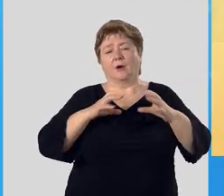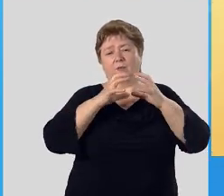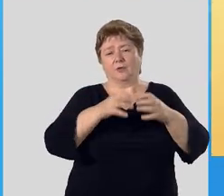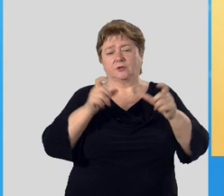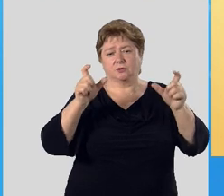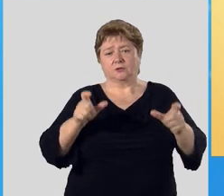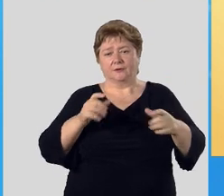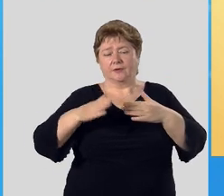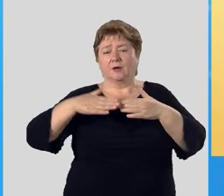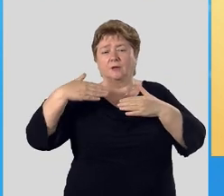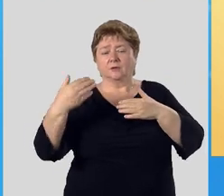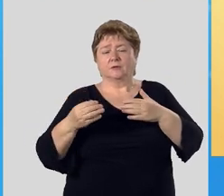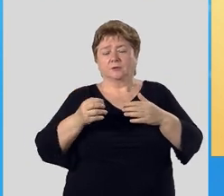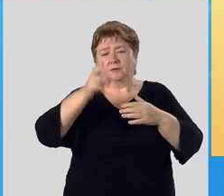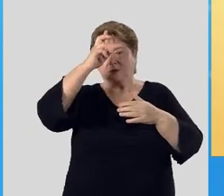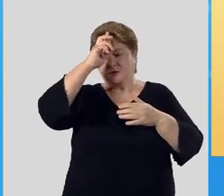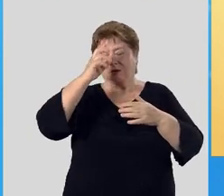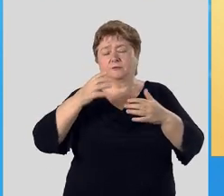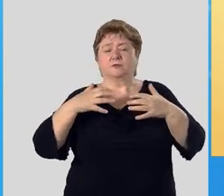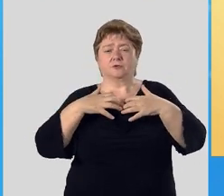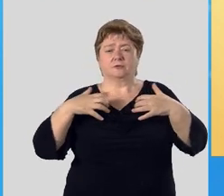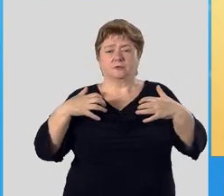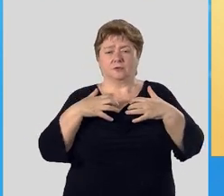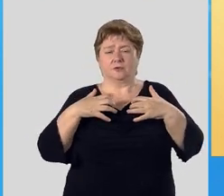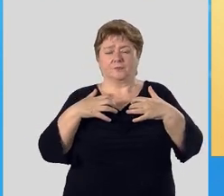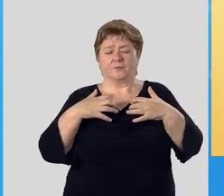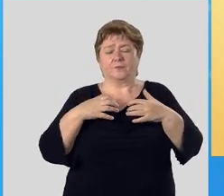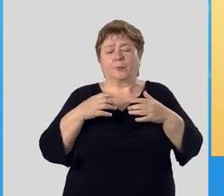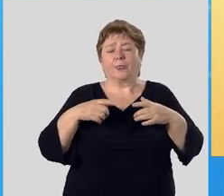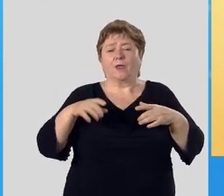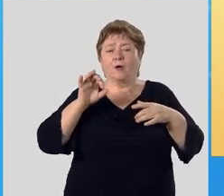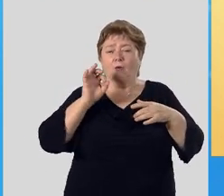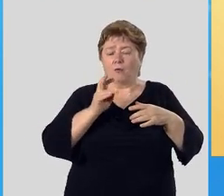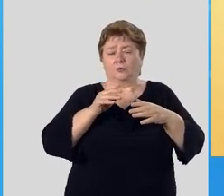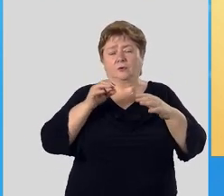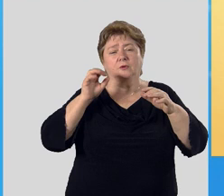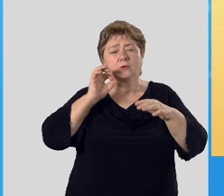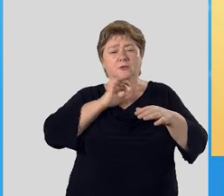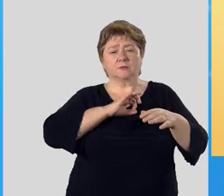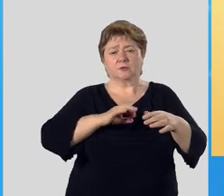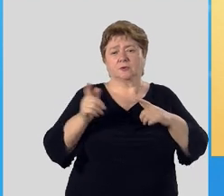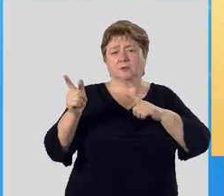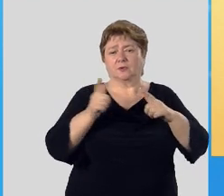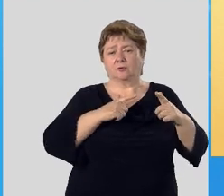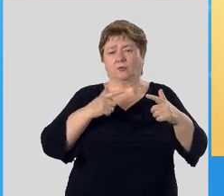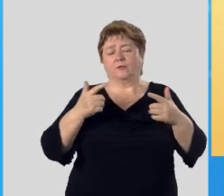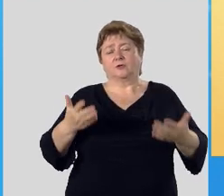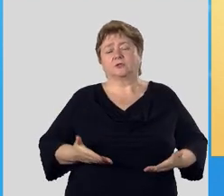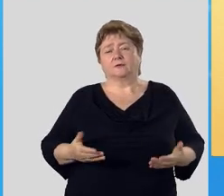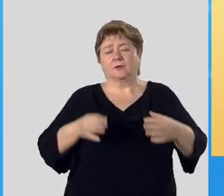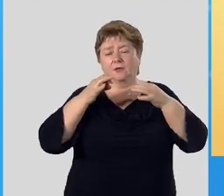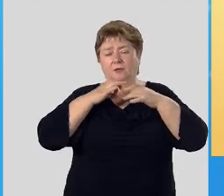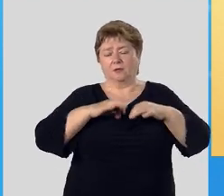человек относится к царству животные так как он используют готовые органические вещества